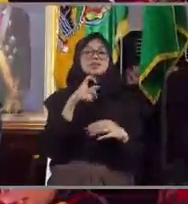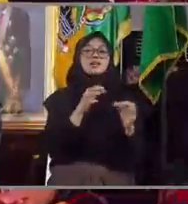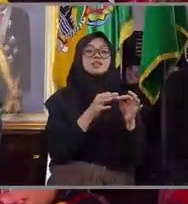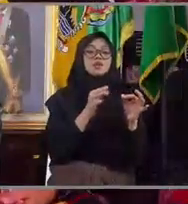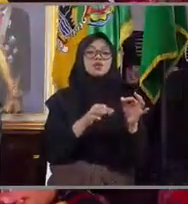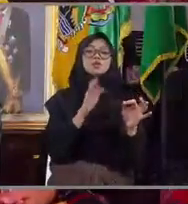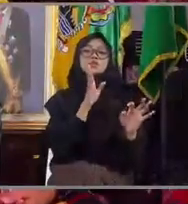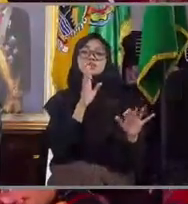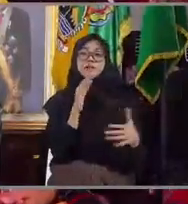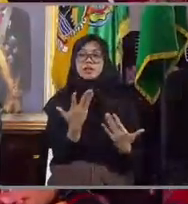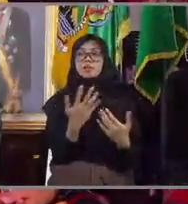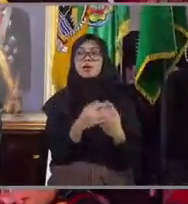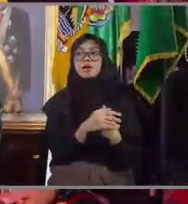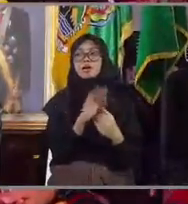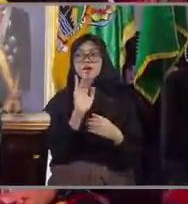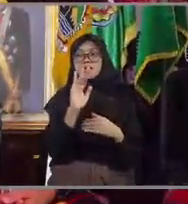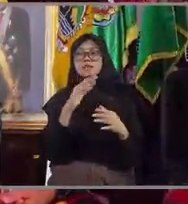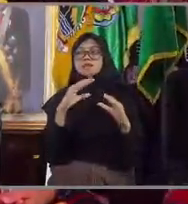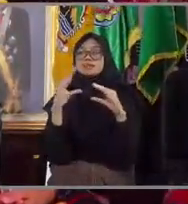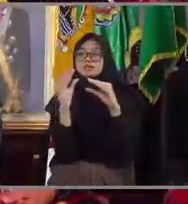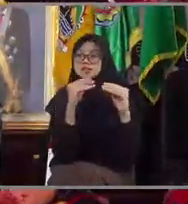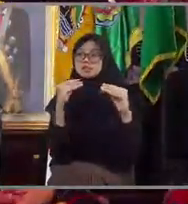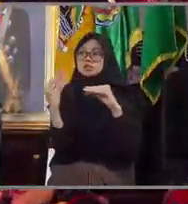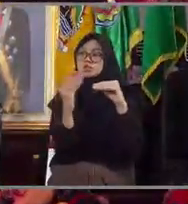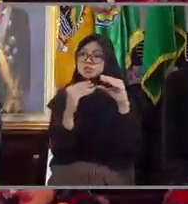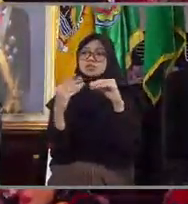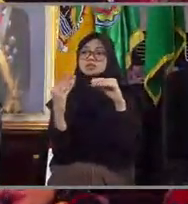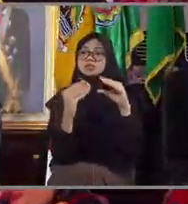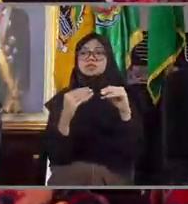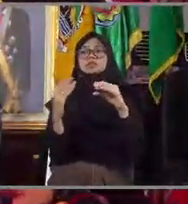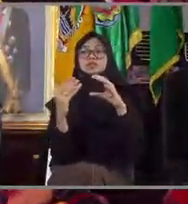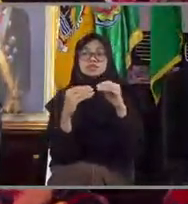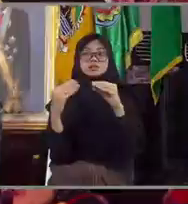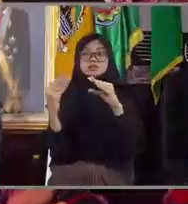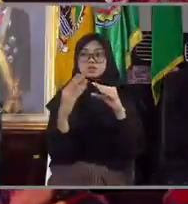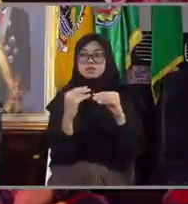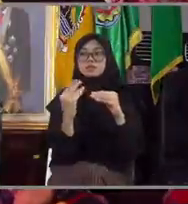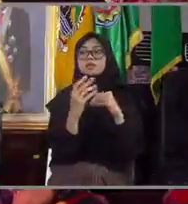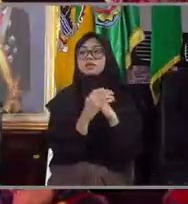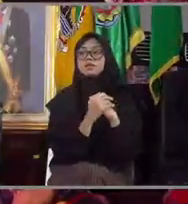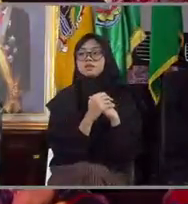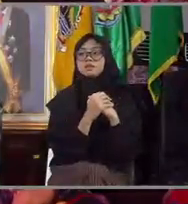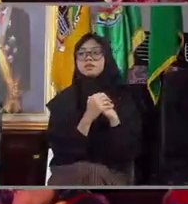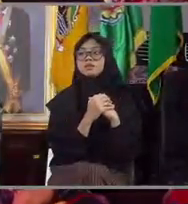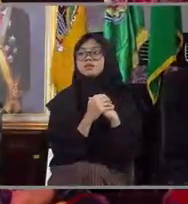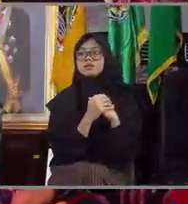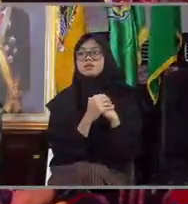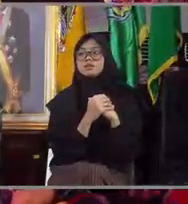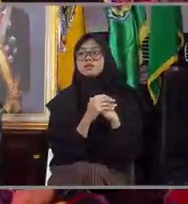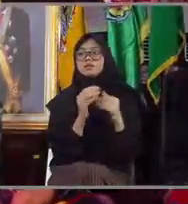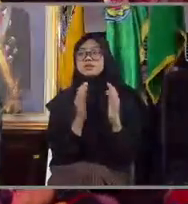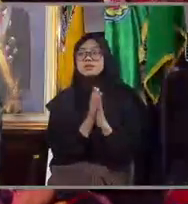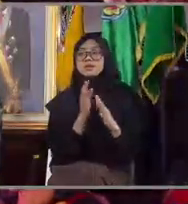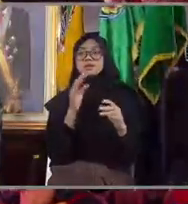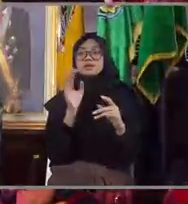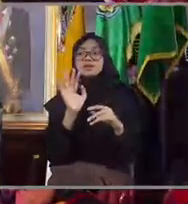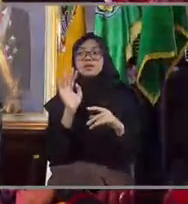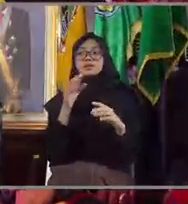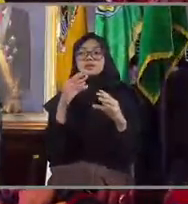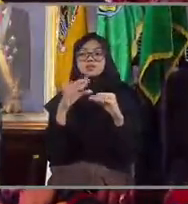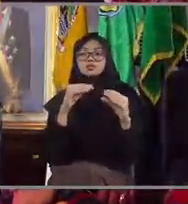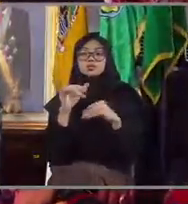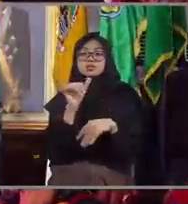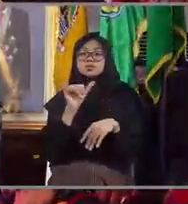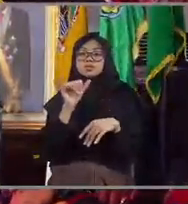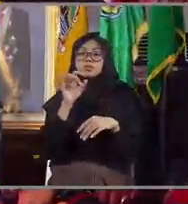bagaimana solusinya Saya kira nanti akan kami bawa teman-teman di komisi ya dan terutama kemudian ke pimpinan DPR nanti bagian polhukam